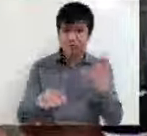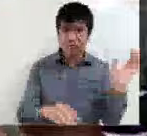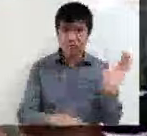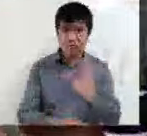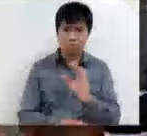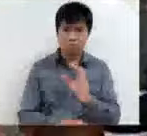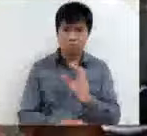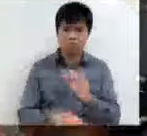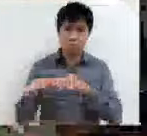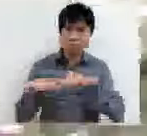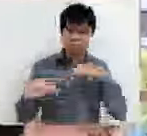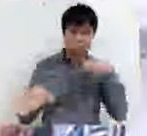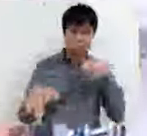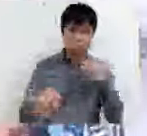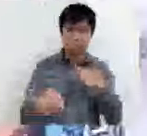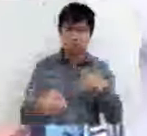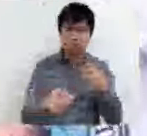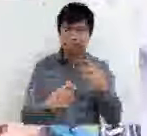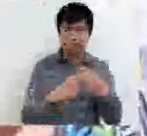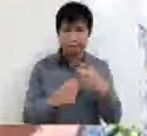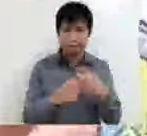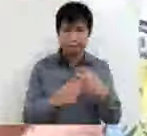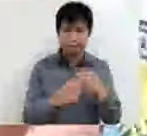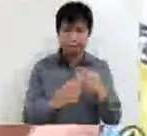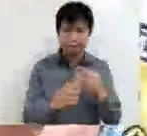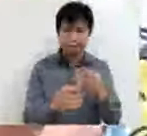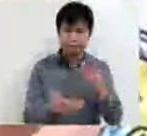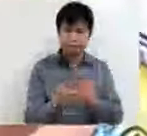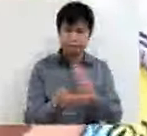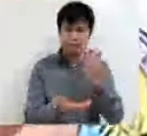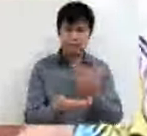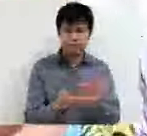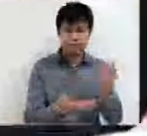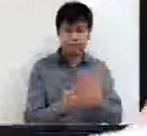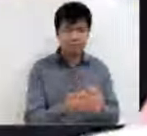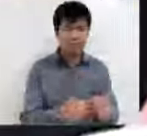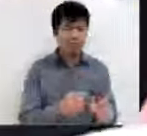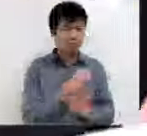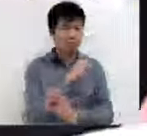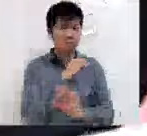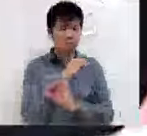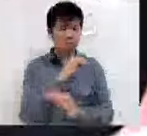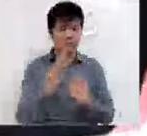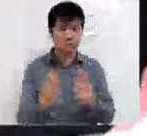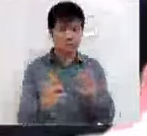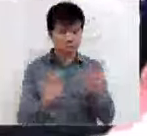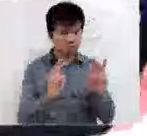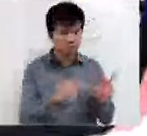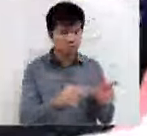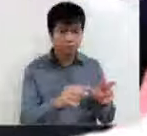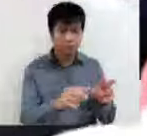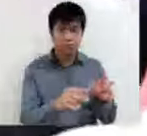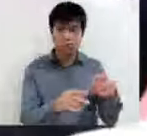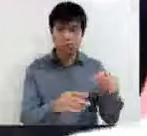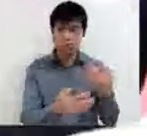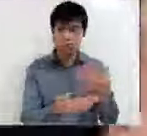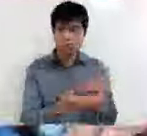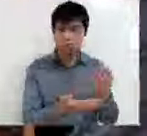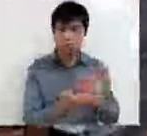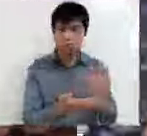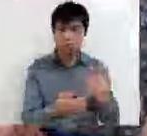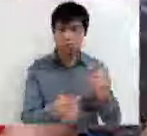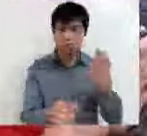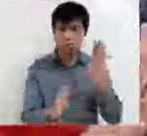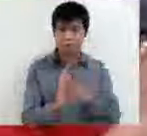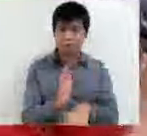bilihin, saka marami naman turo. Ilang foreigner din ang naispatang namimili sa DV na kilala bilang bilian ng mas mura mga paninda sa Metro Manila. It's a lot